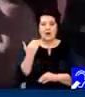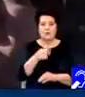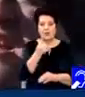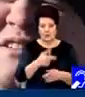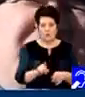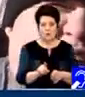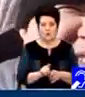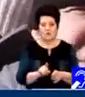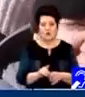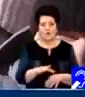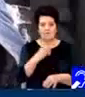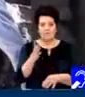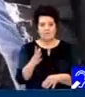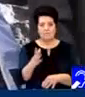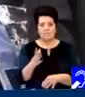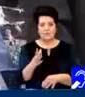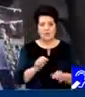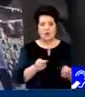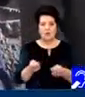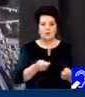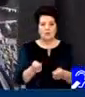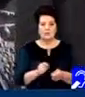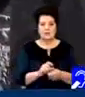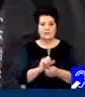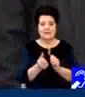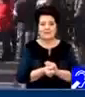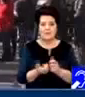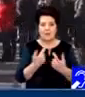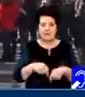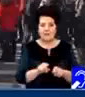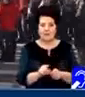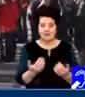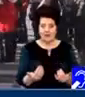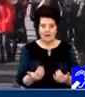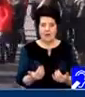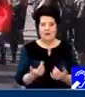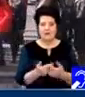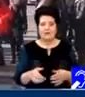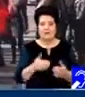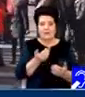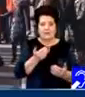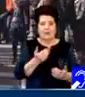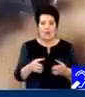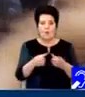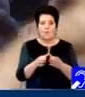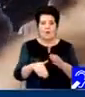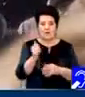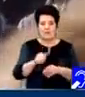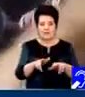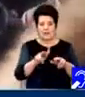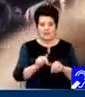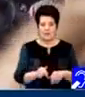trecut. Se pare că autoritățile și-au schimbat tactica. Acum începe campania electorală pentru alegerile prezidențiale